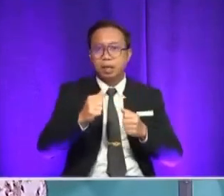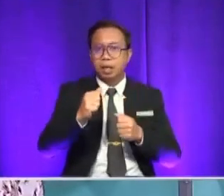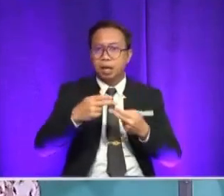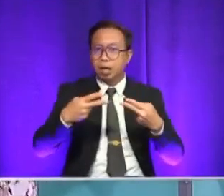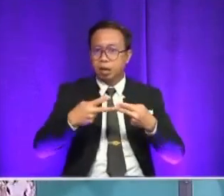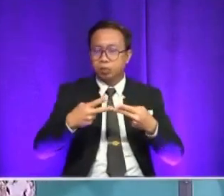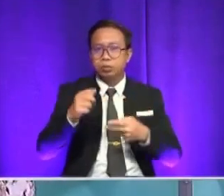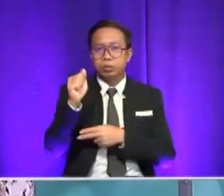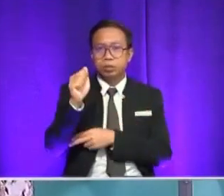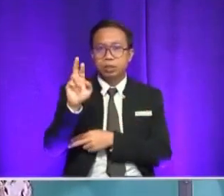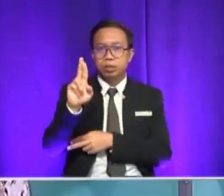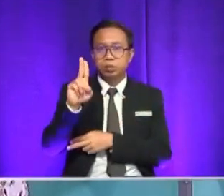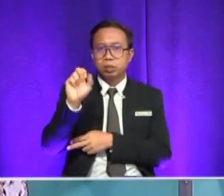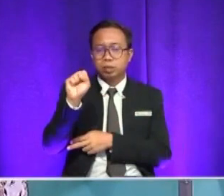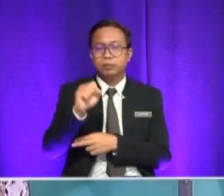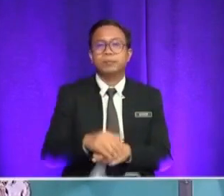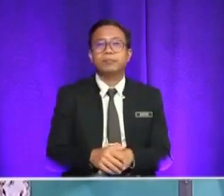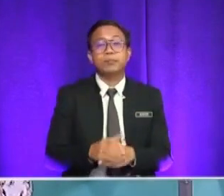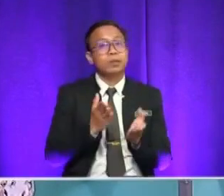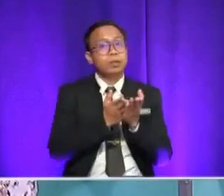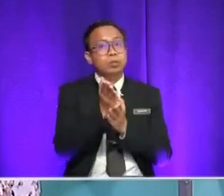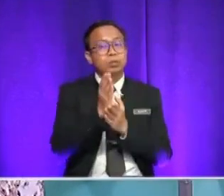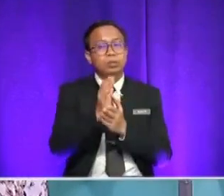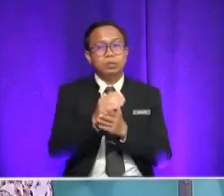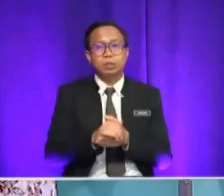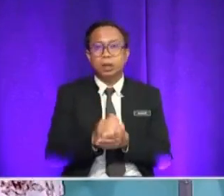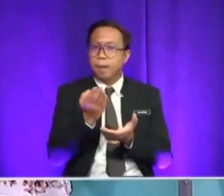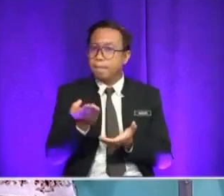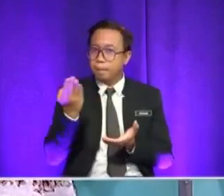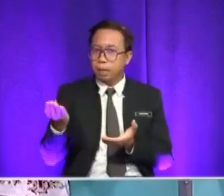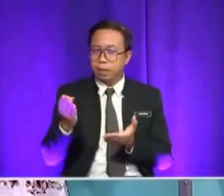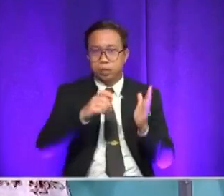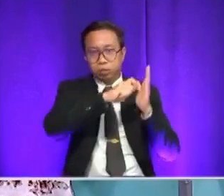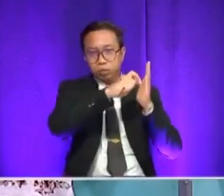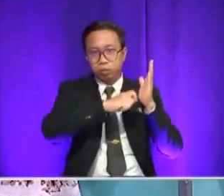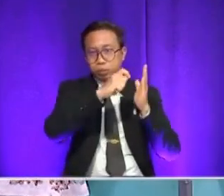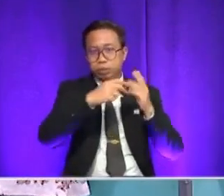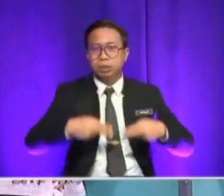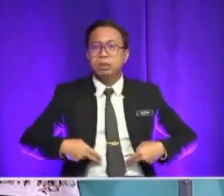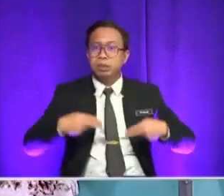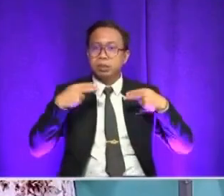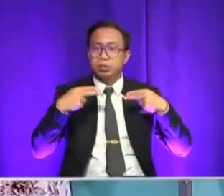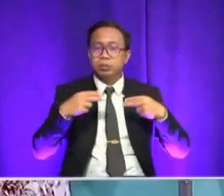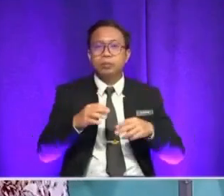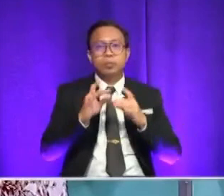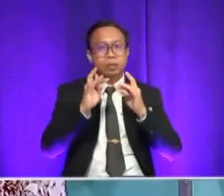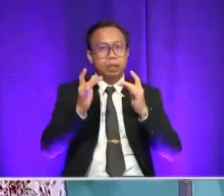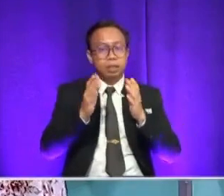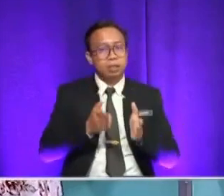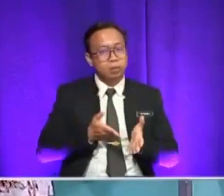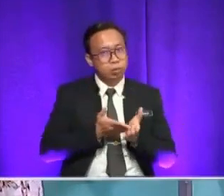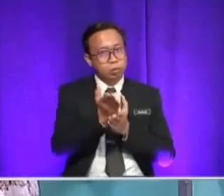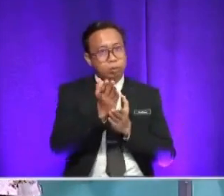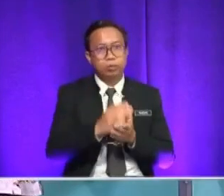terus ya. Okey, seterusnya adalah komponen suis penghidup talian terus. Okey. Apa benda